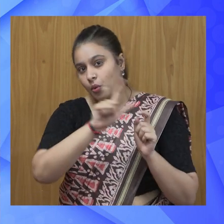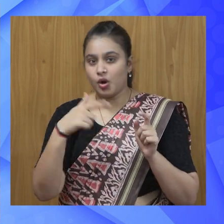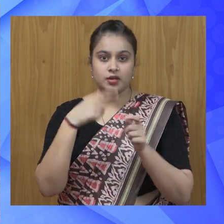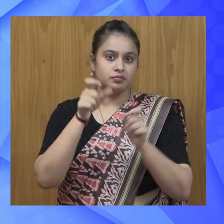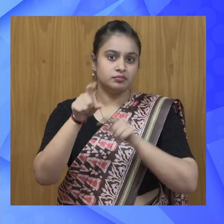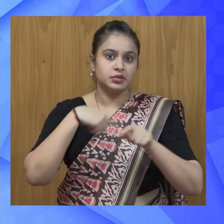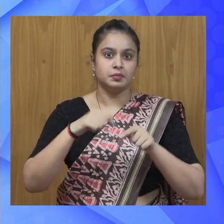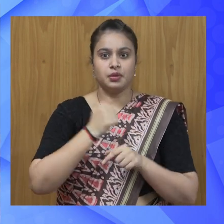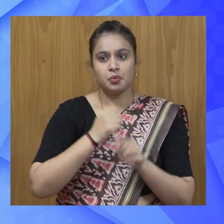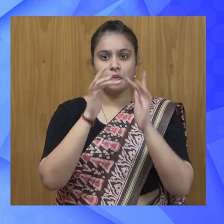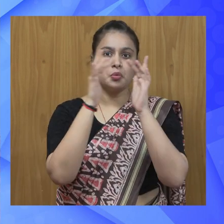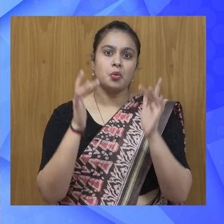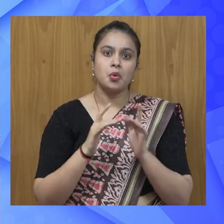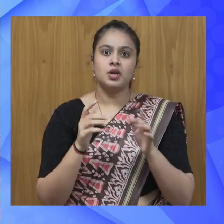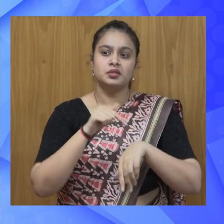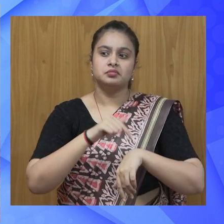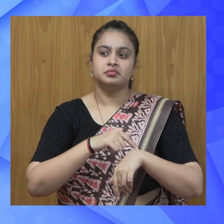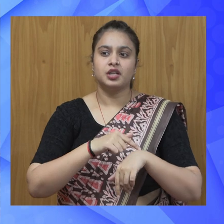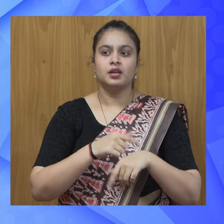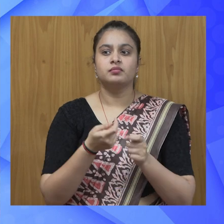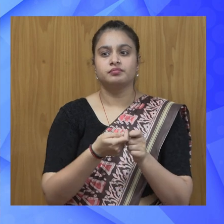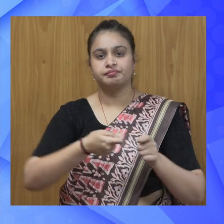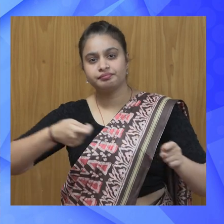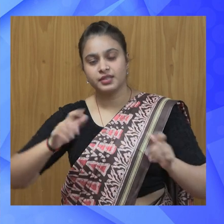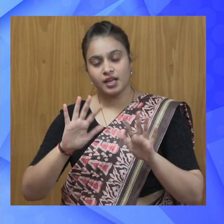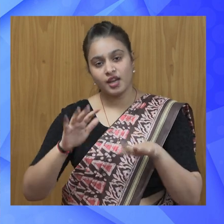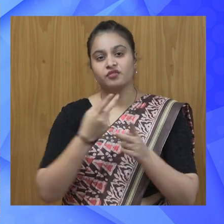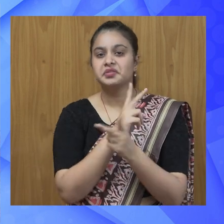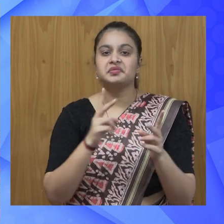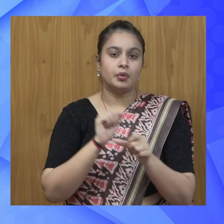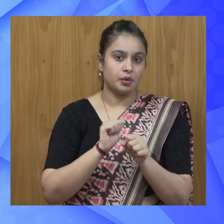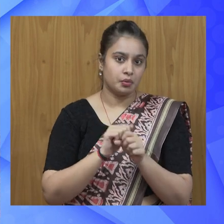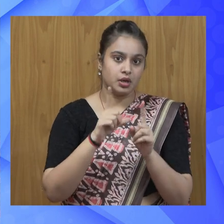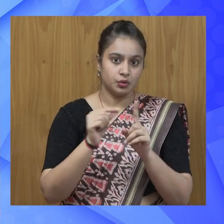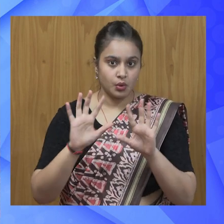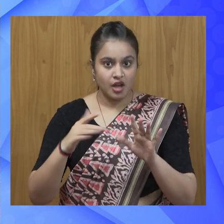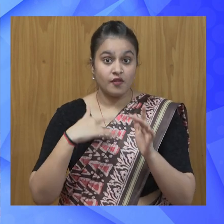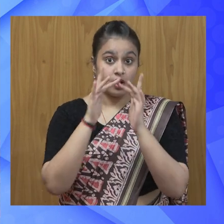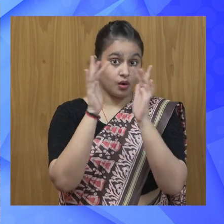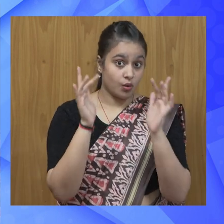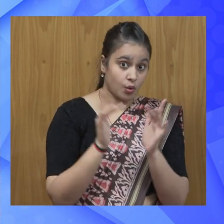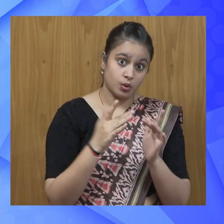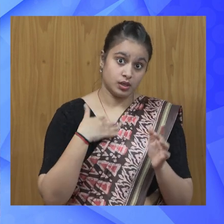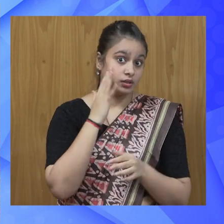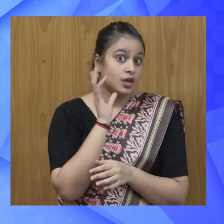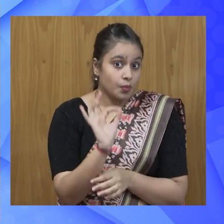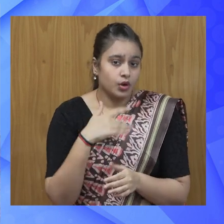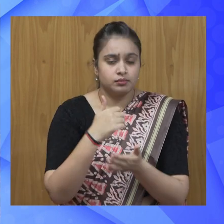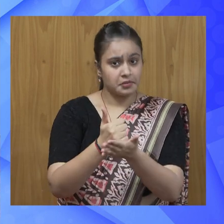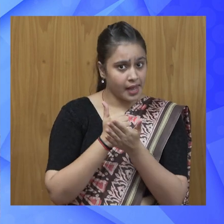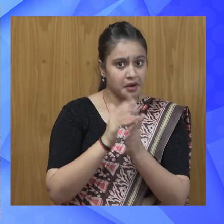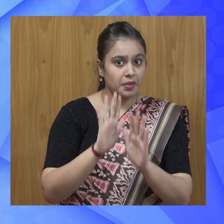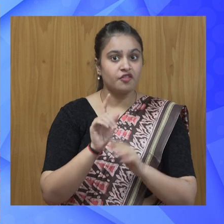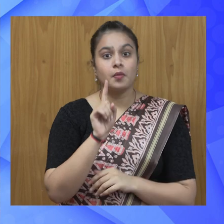हैं चाहे वो स्कूल के लिए हो सामाजिक मेलजोल के लिए हो या सिर्फ ब्राउजिंग के लिए. हालांकि इंटरनेट एक बेहतरीन साधन है जो हमें मदद करता है